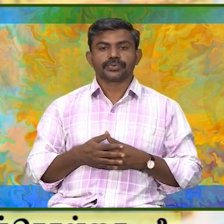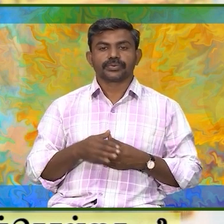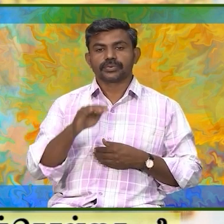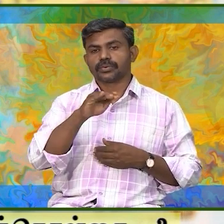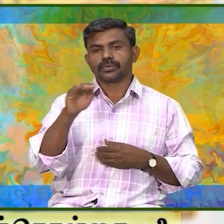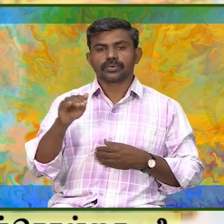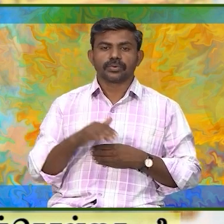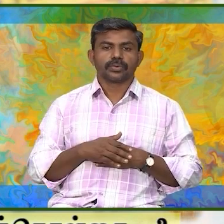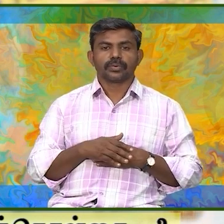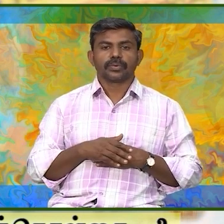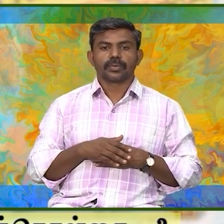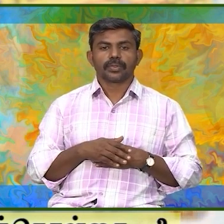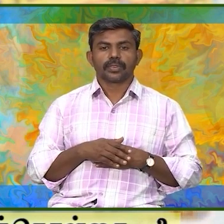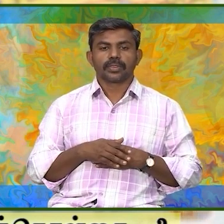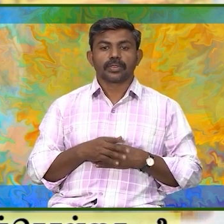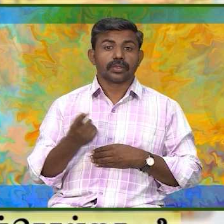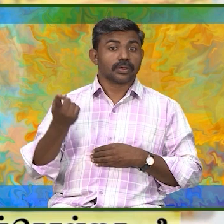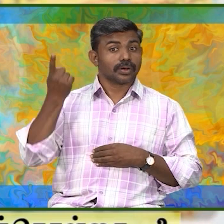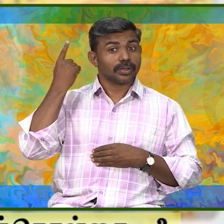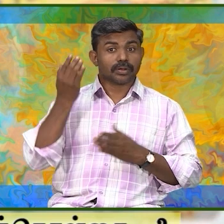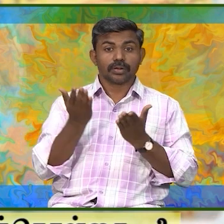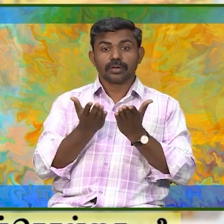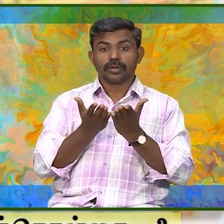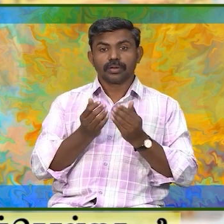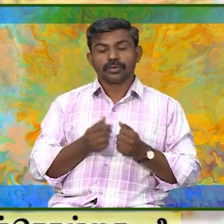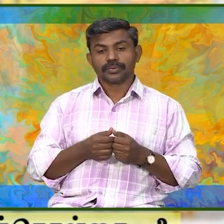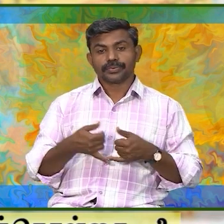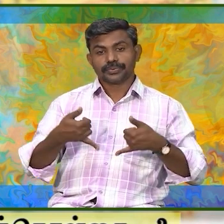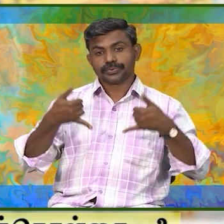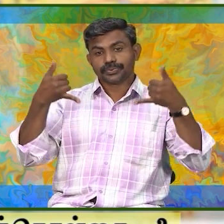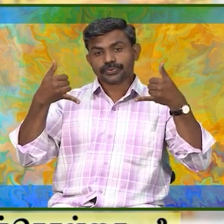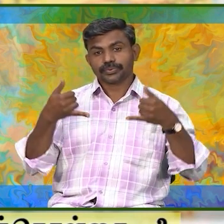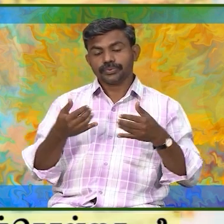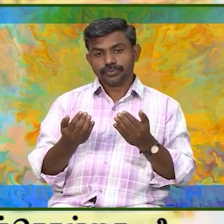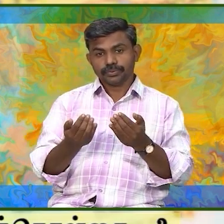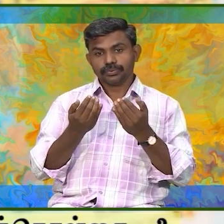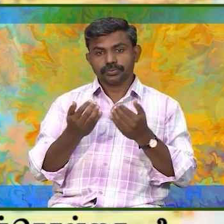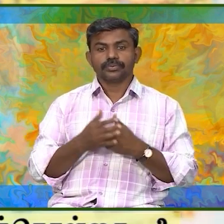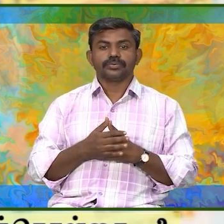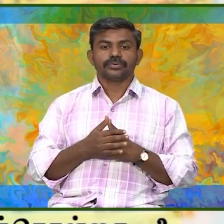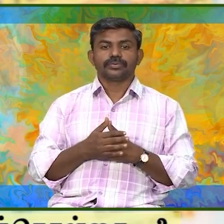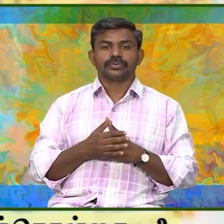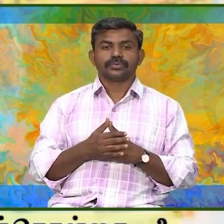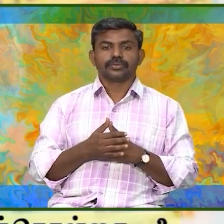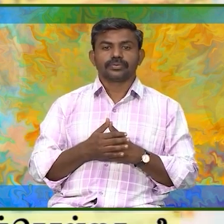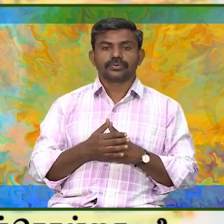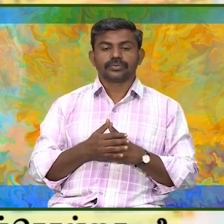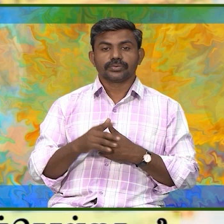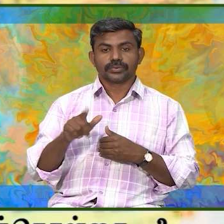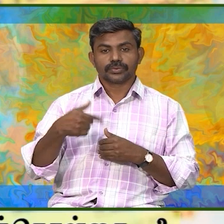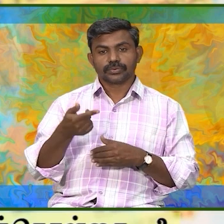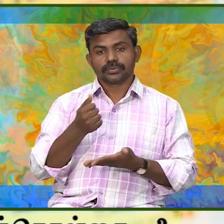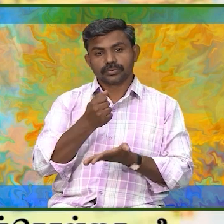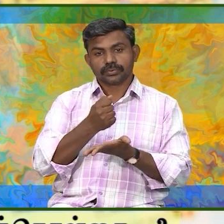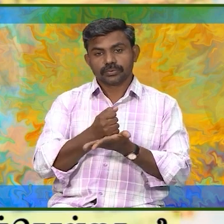அடைகிறேன். குழந்தைகளே, கடந்த பாடத்தில் இந்தியாவினுடைய பாதுகாப்பு மற்றும் அதனுடைய